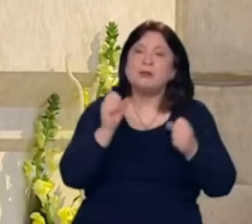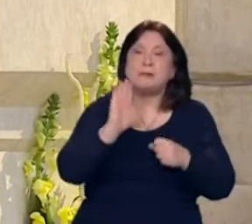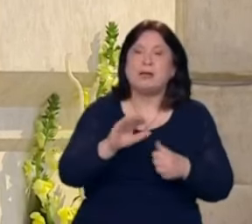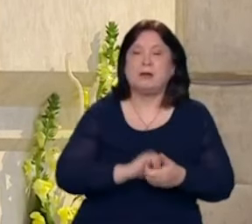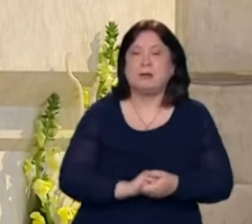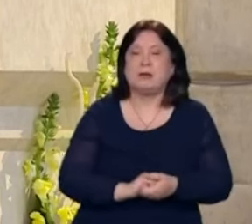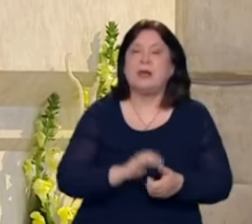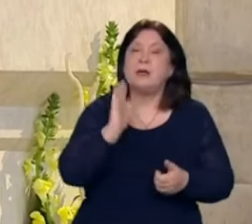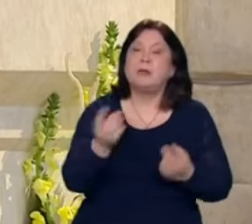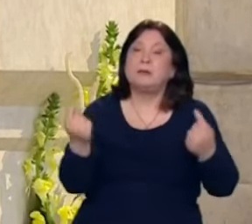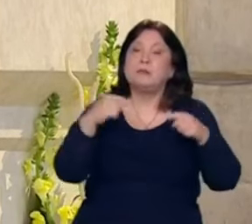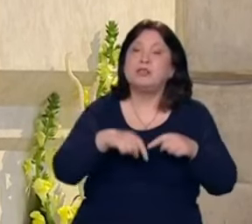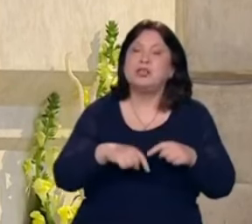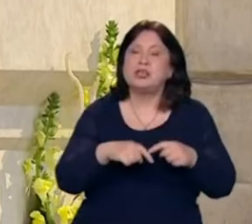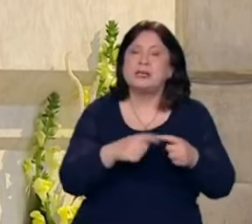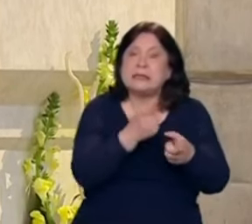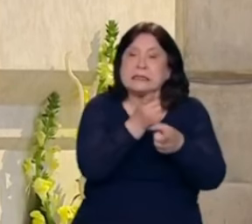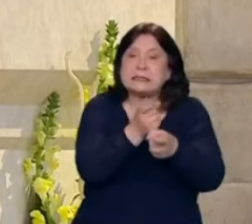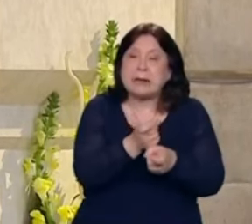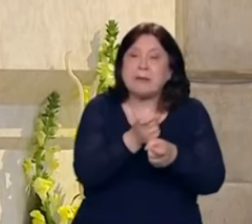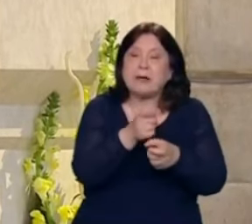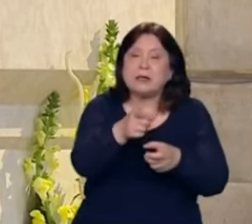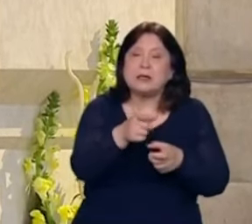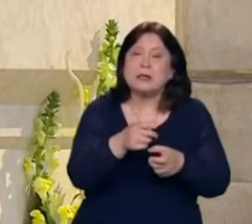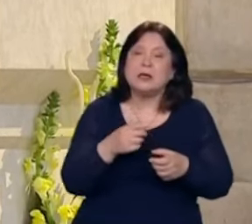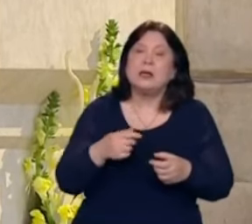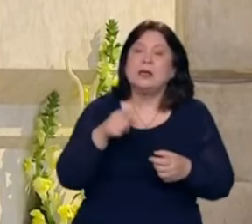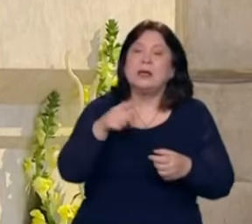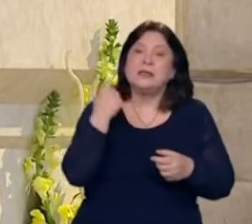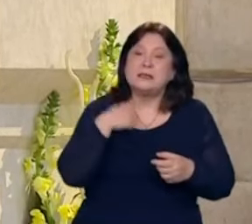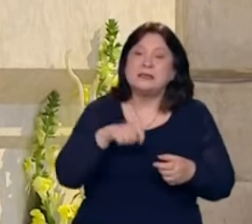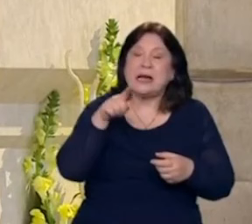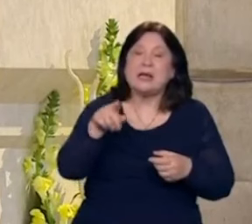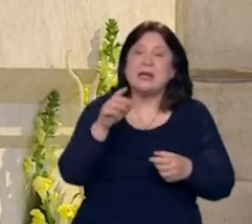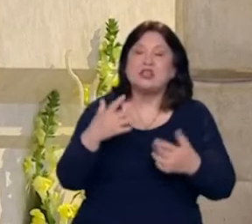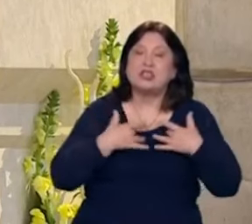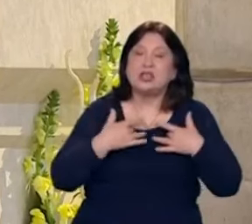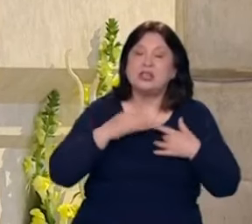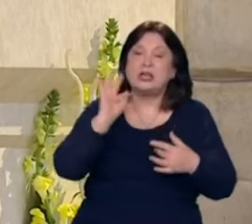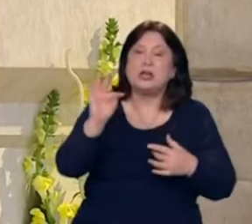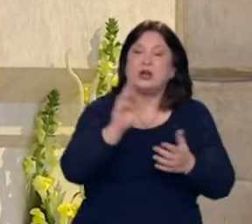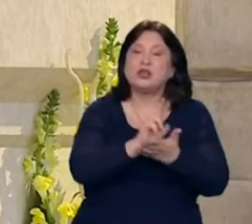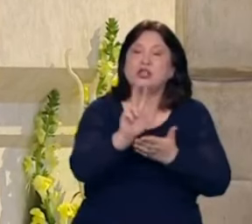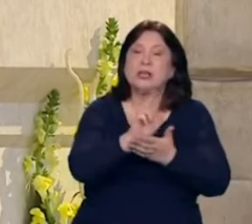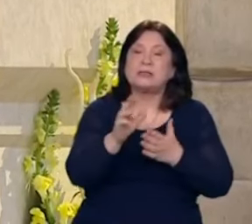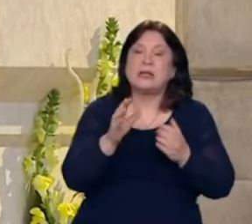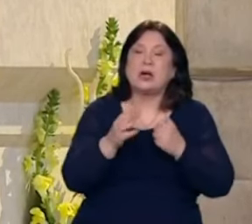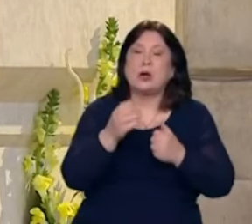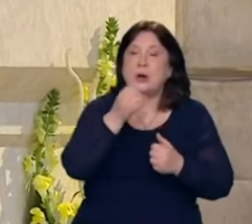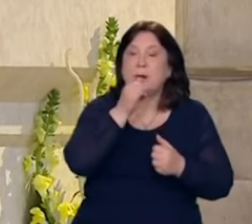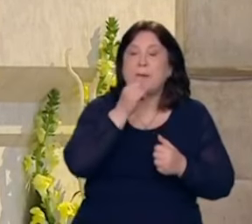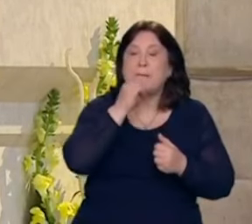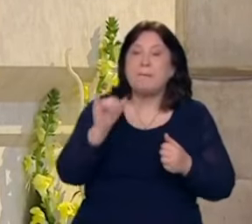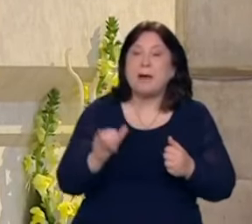przyszedł zamach na jego życie 13 maja 19